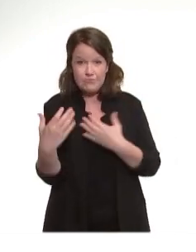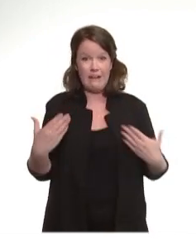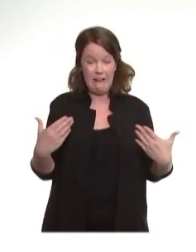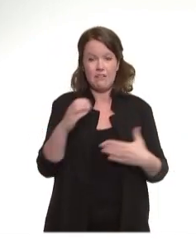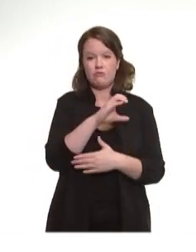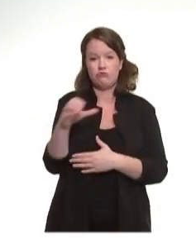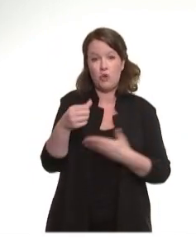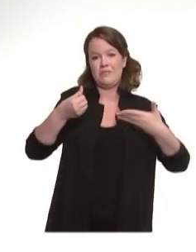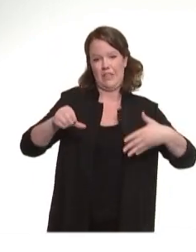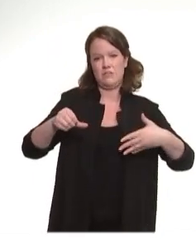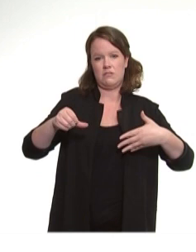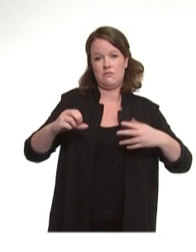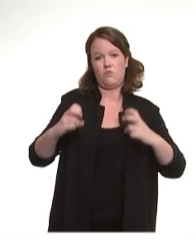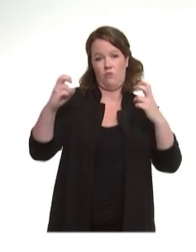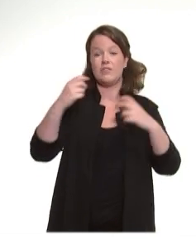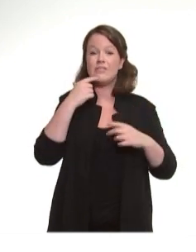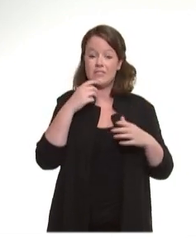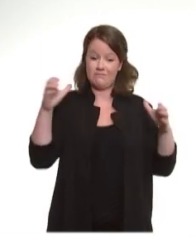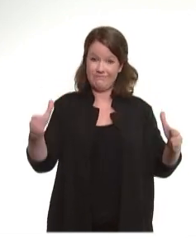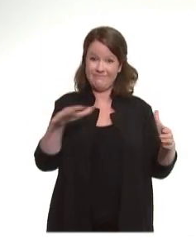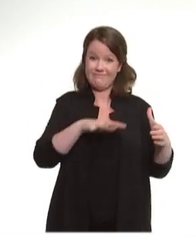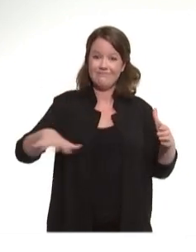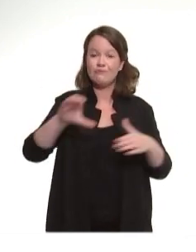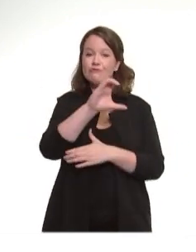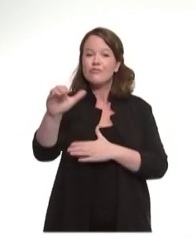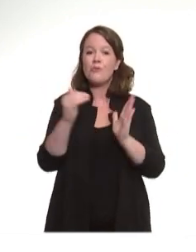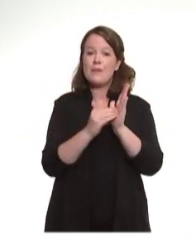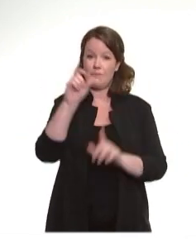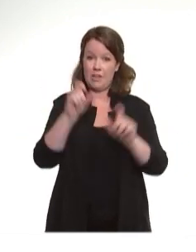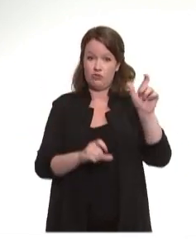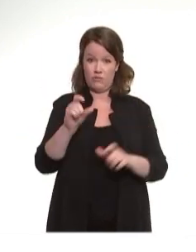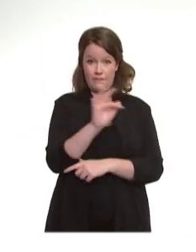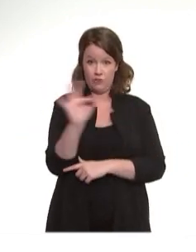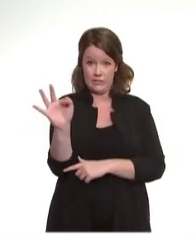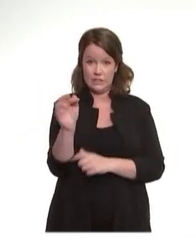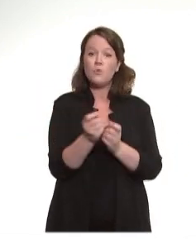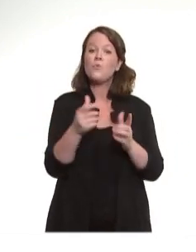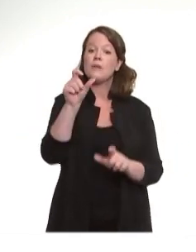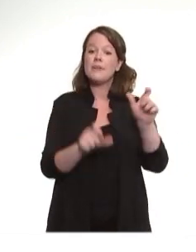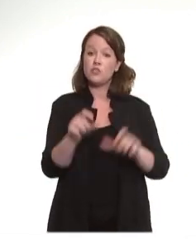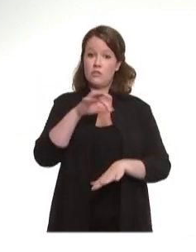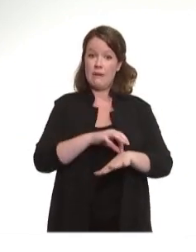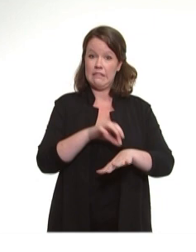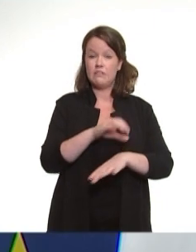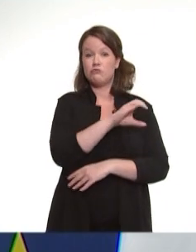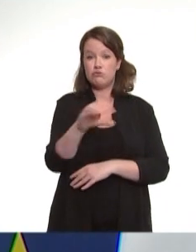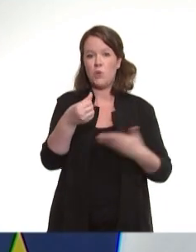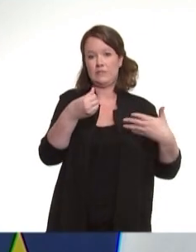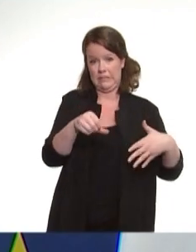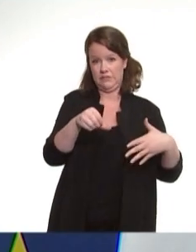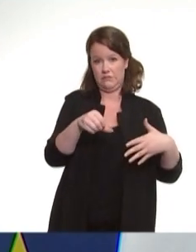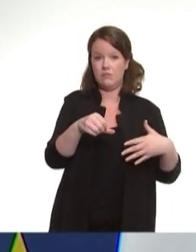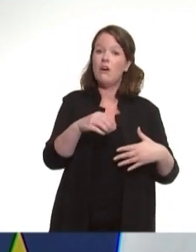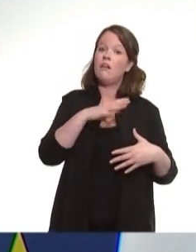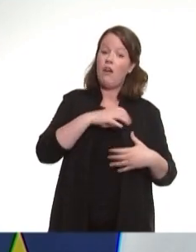mille personne en france 116 sont actuellement porteuses du virus symptomatique ou non deuxième indicateur